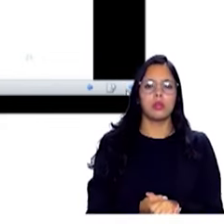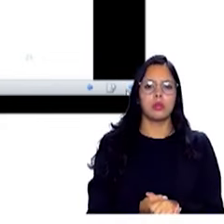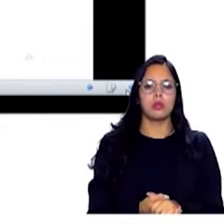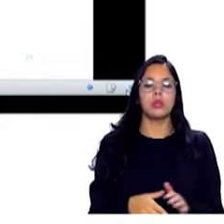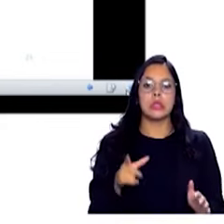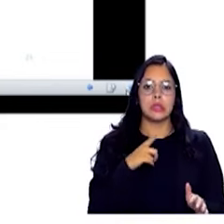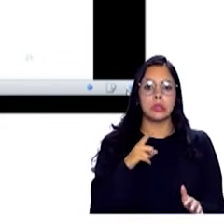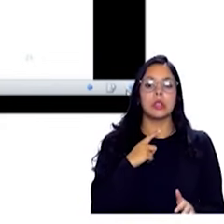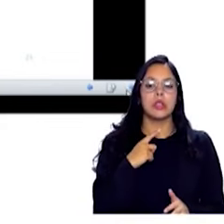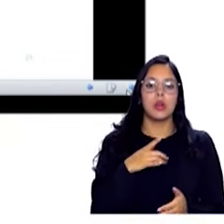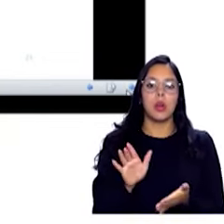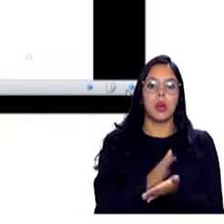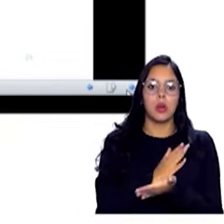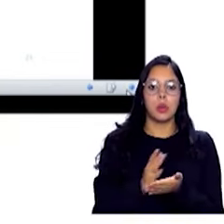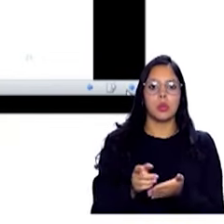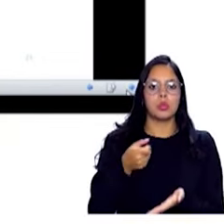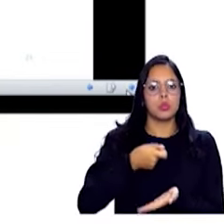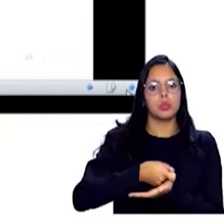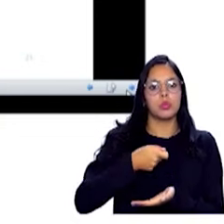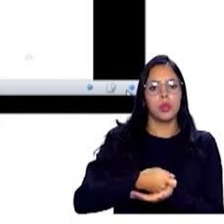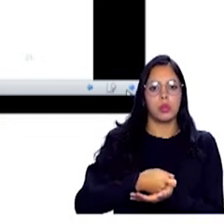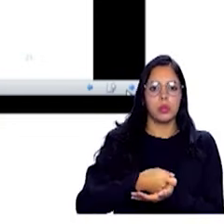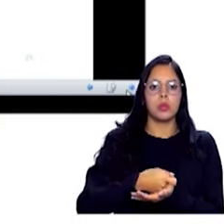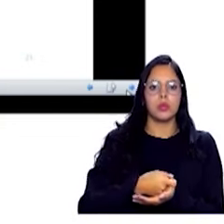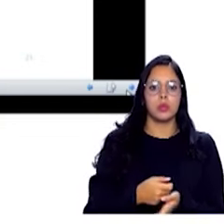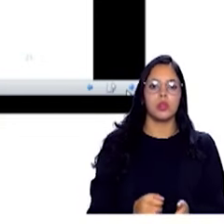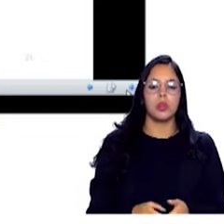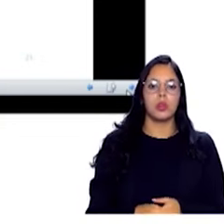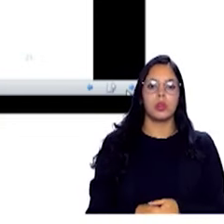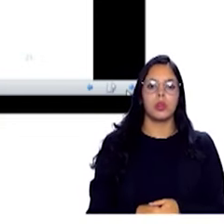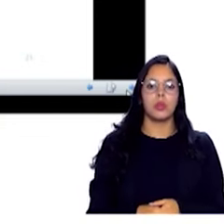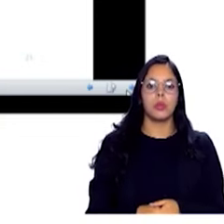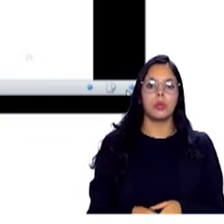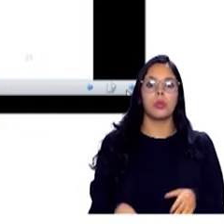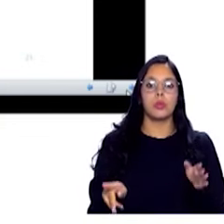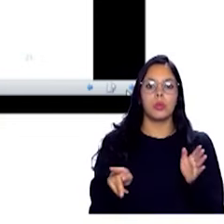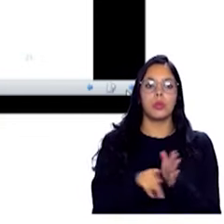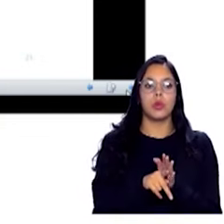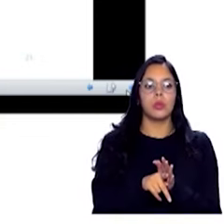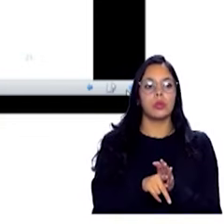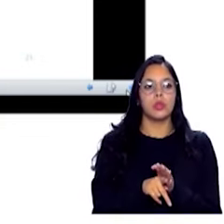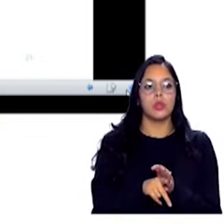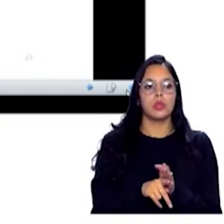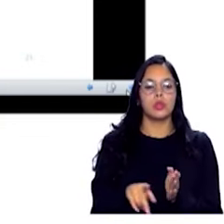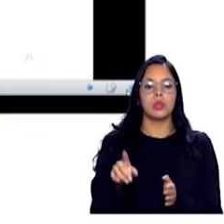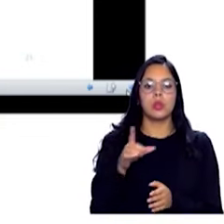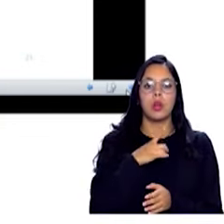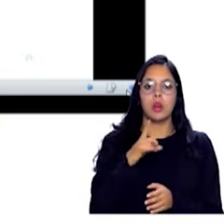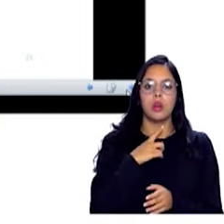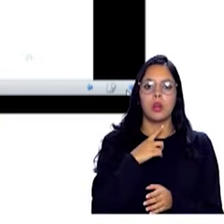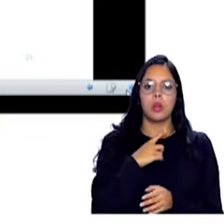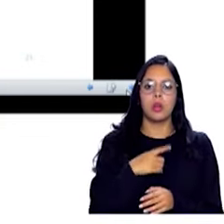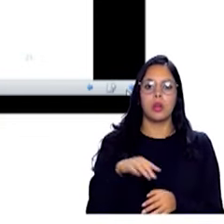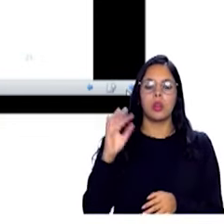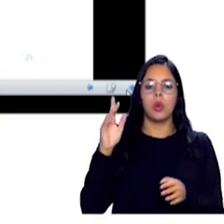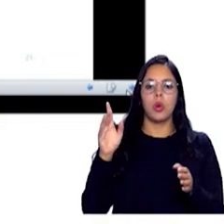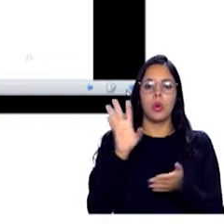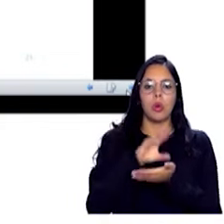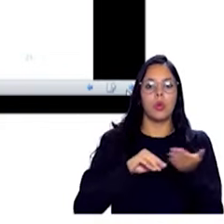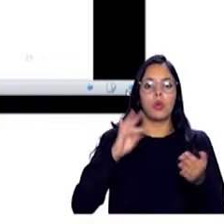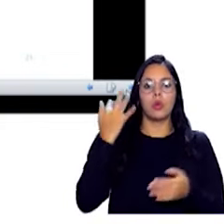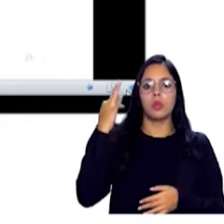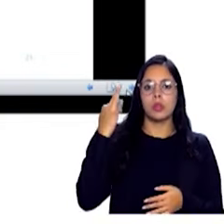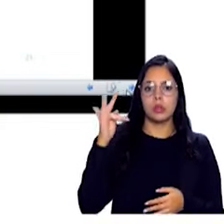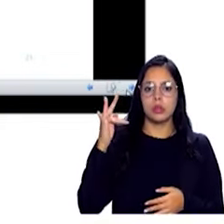prissa prevista Nella sesin purav francese che Il modello cui un po' si ha ispirato Il legislatore italiano se